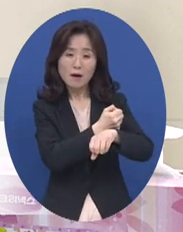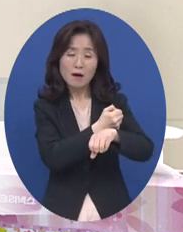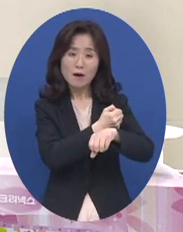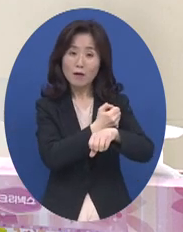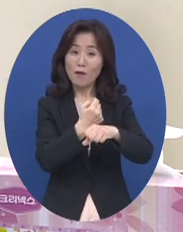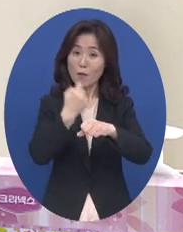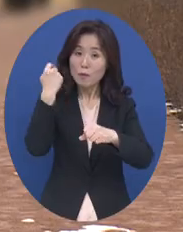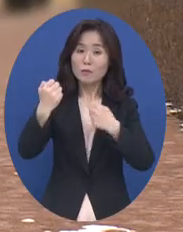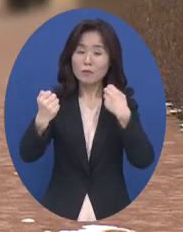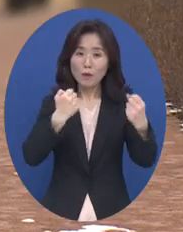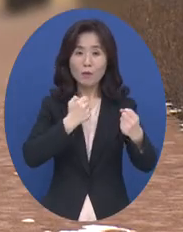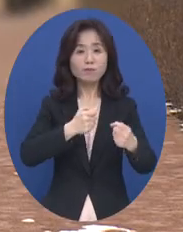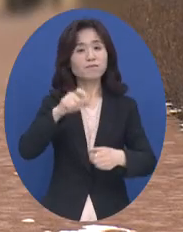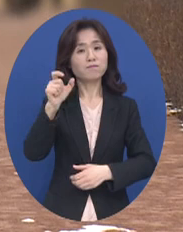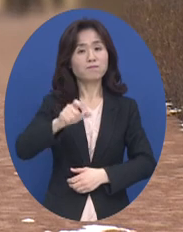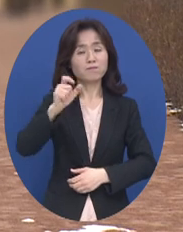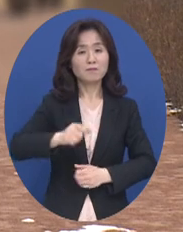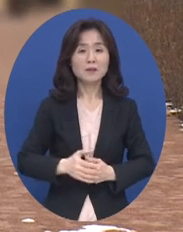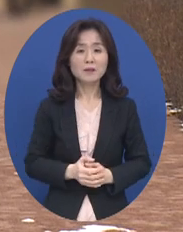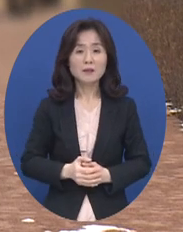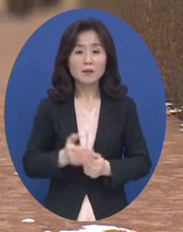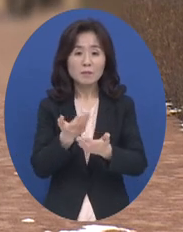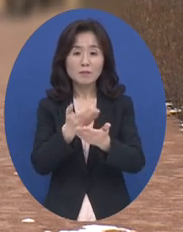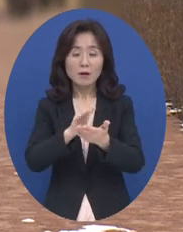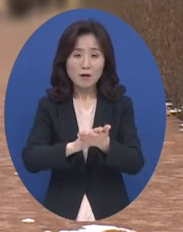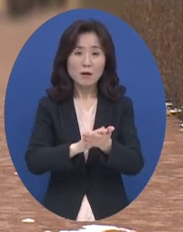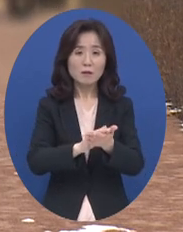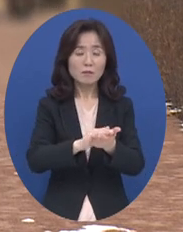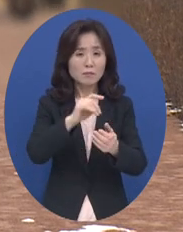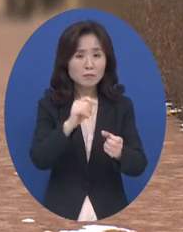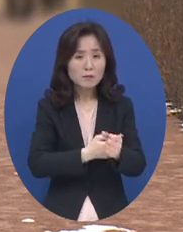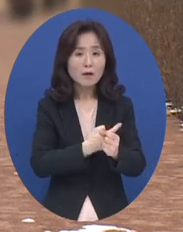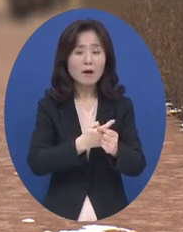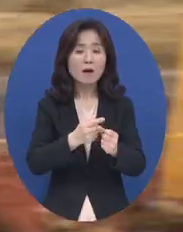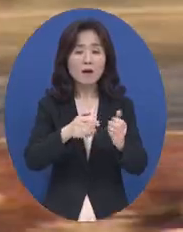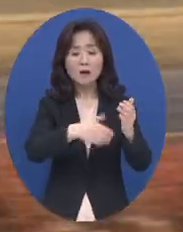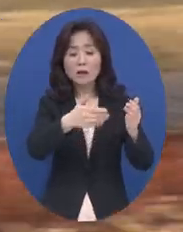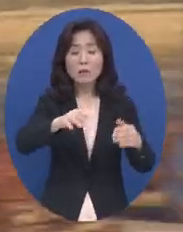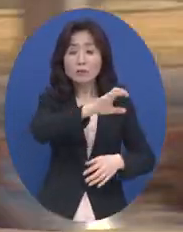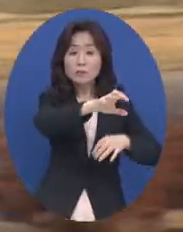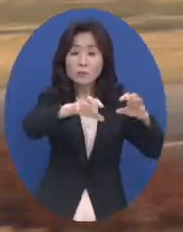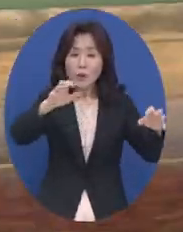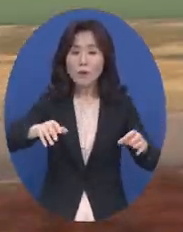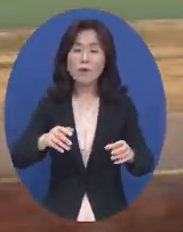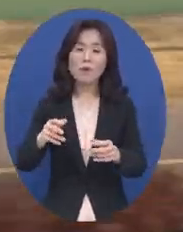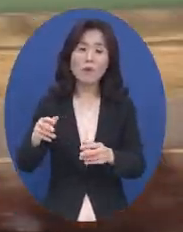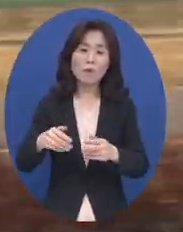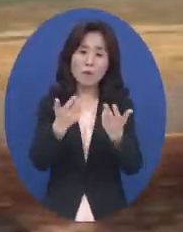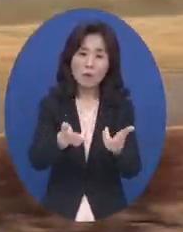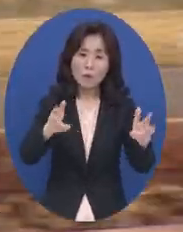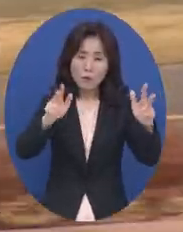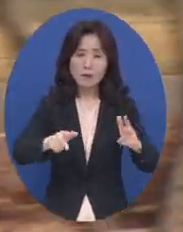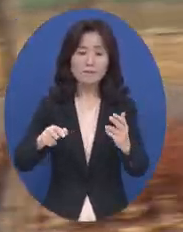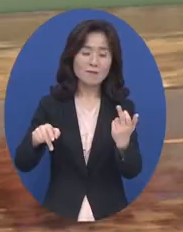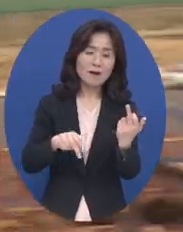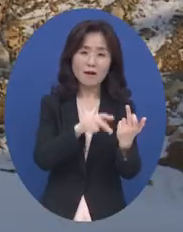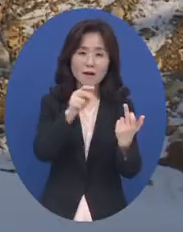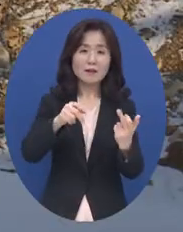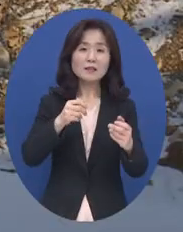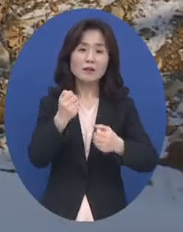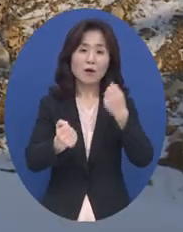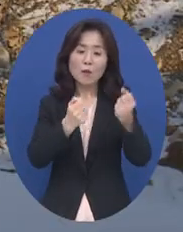발성이 없었으면 후 정비사업으로 하천 부근에는 공원과 산책로 자전거도로 도 새로 생겼습니다